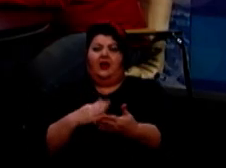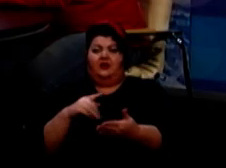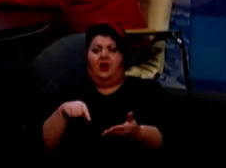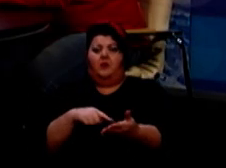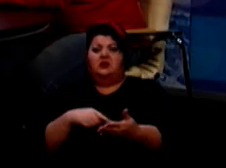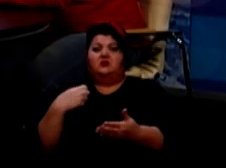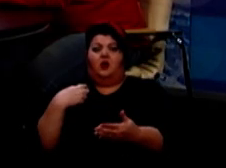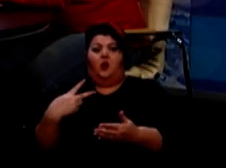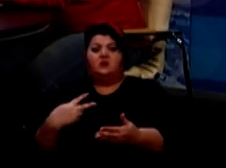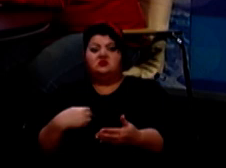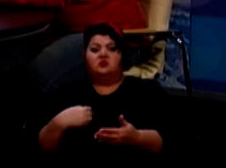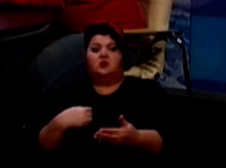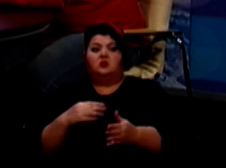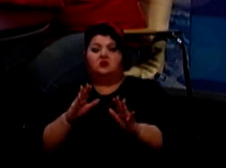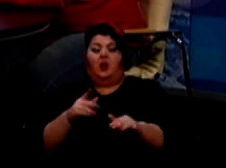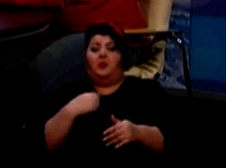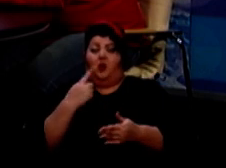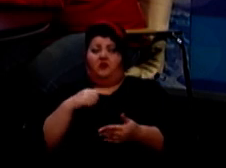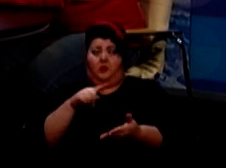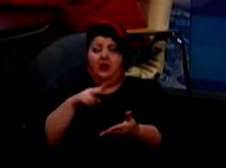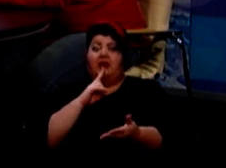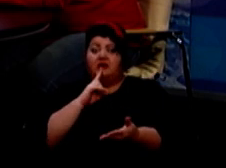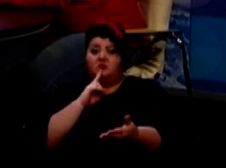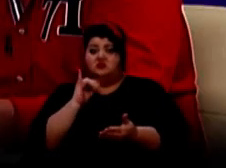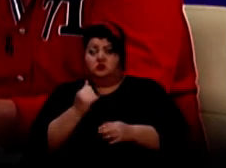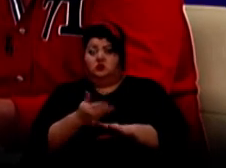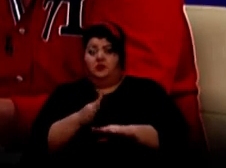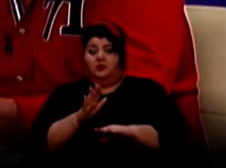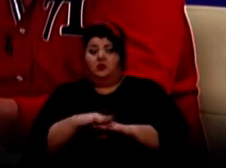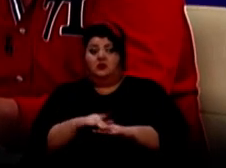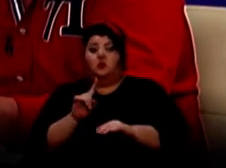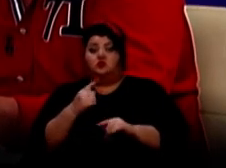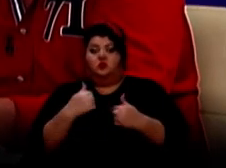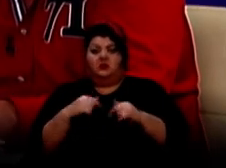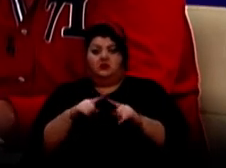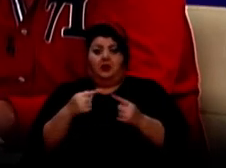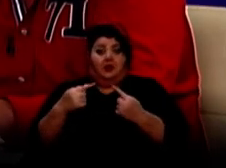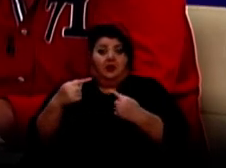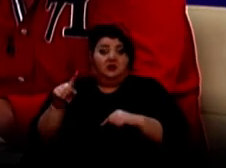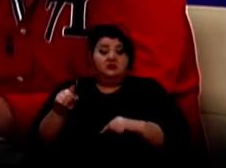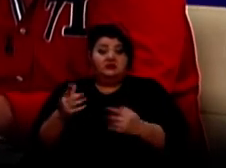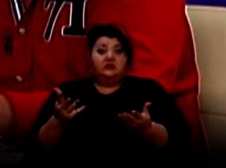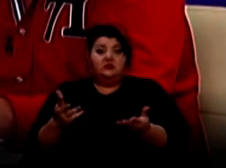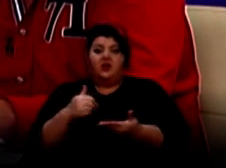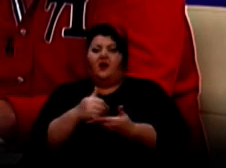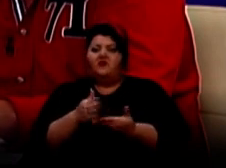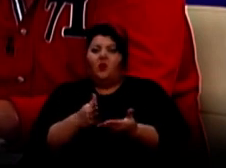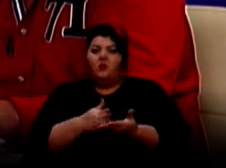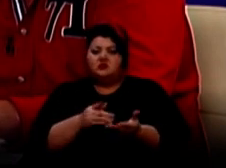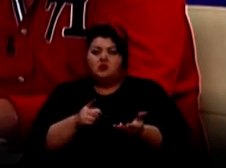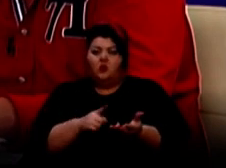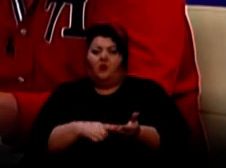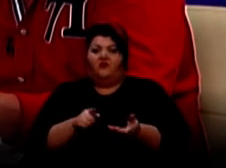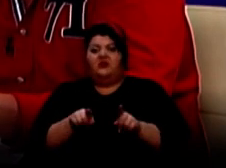говоримо зараз про Кременчуг. У нас два міста в Полтавській області. Чому у нас така різниця? В обслуговуванні, в